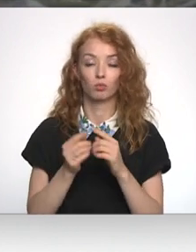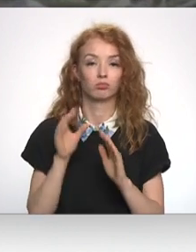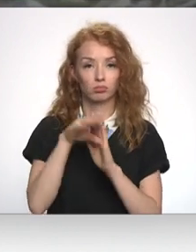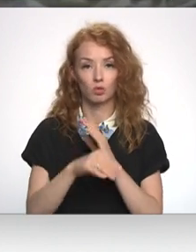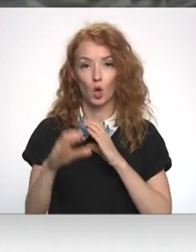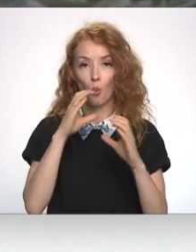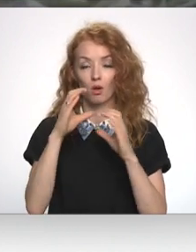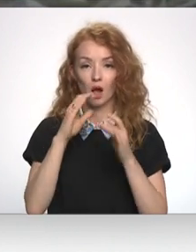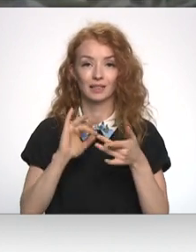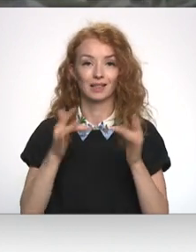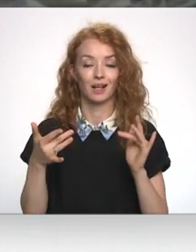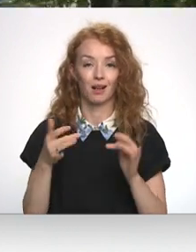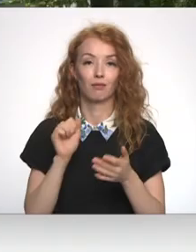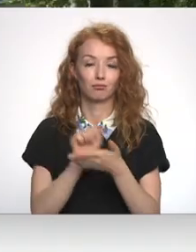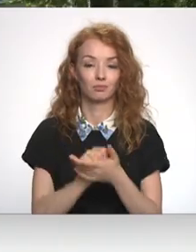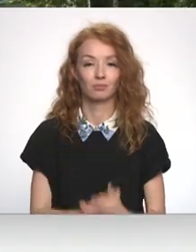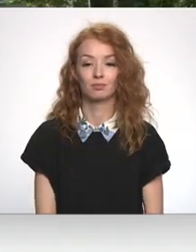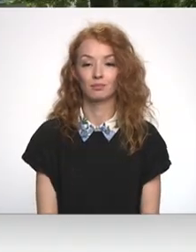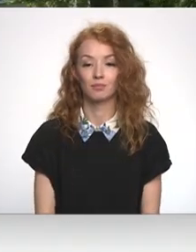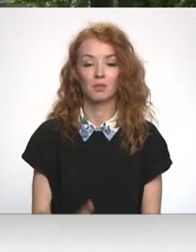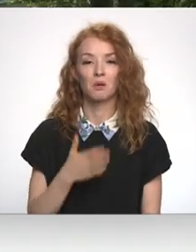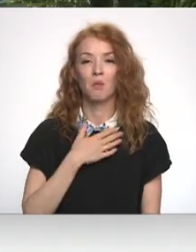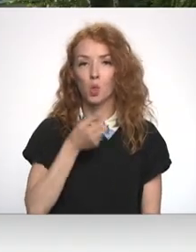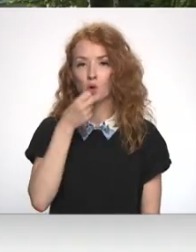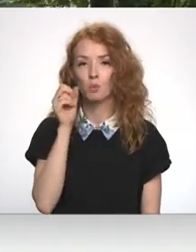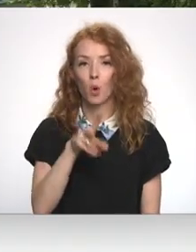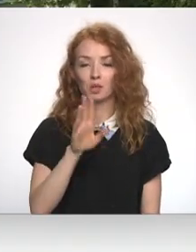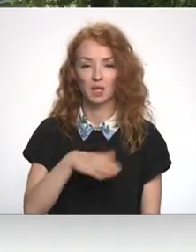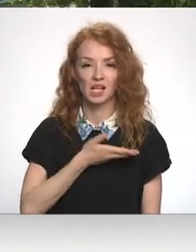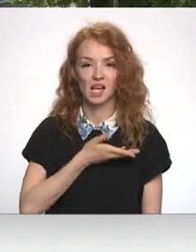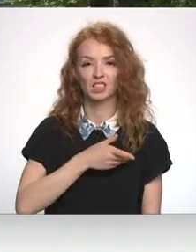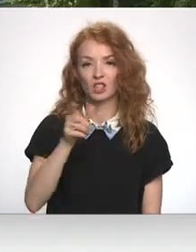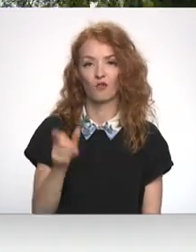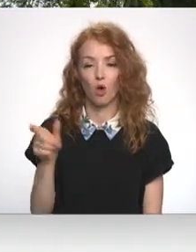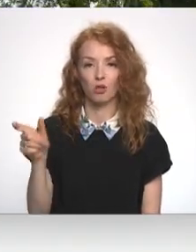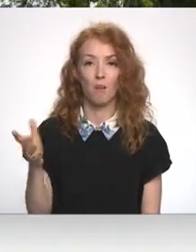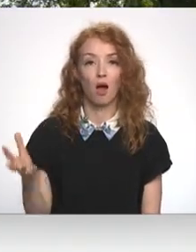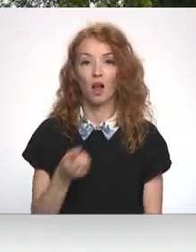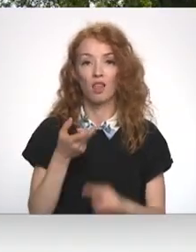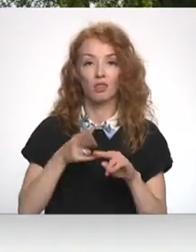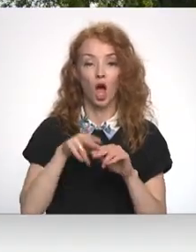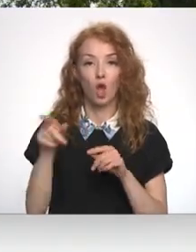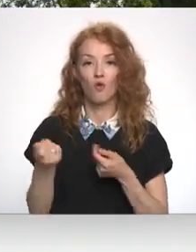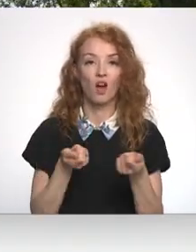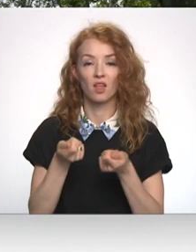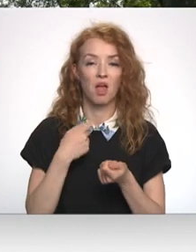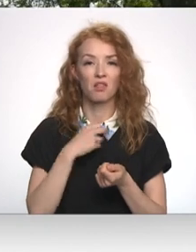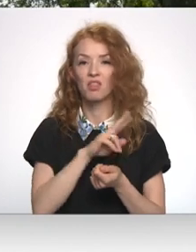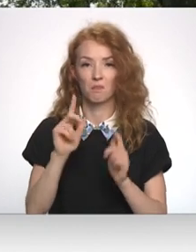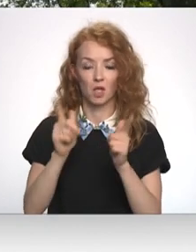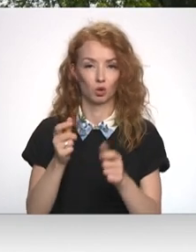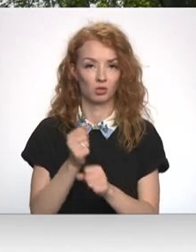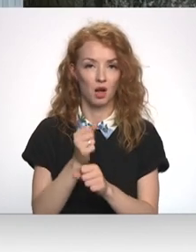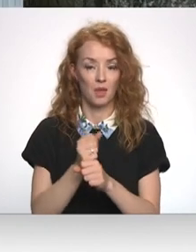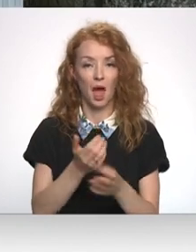komunikāciju sociālajos tīklos. Man nospļauties par iedzīvotājiem, ar tādu vadību es arī nekad nenāktu šeit strādāt,